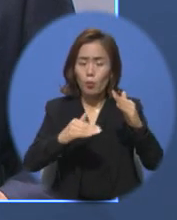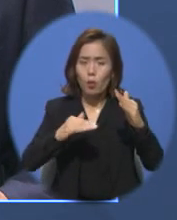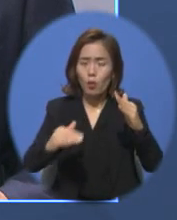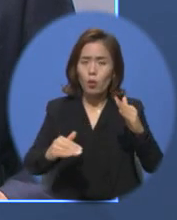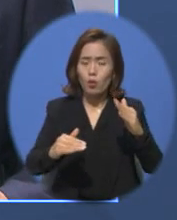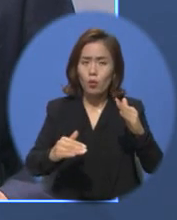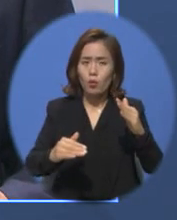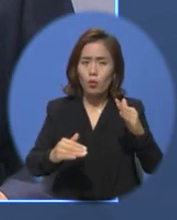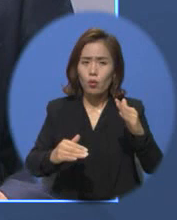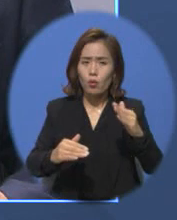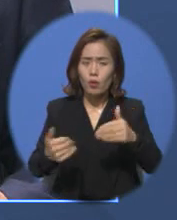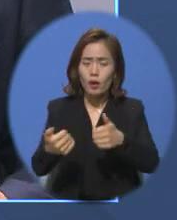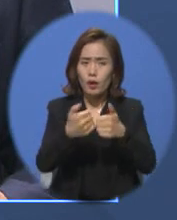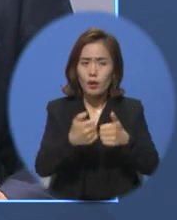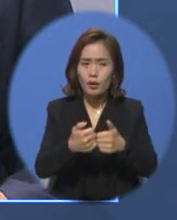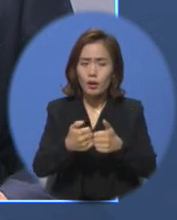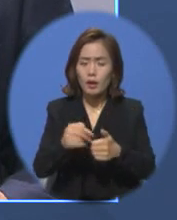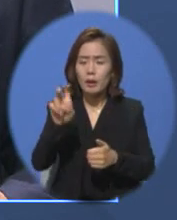민식